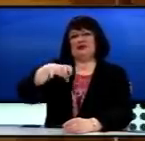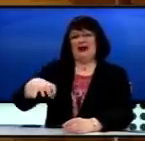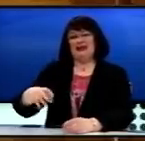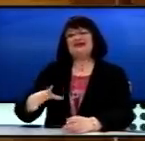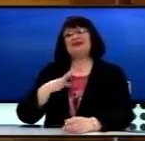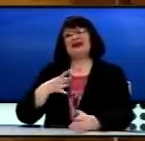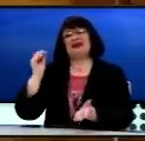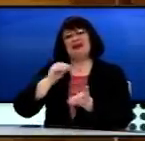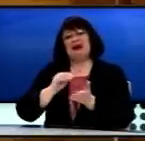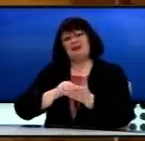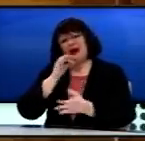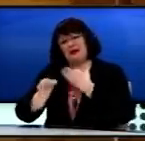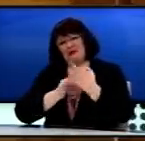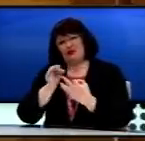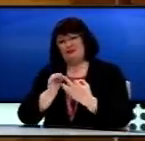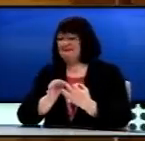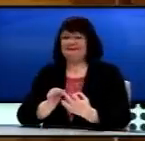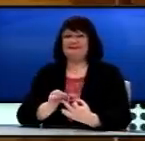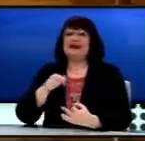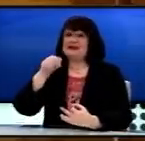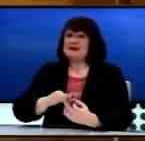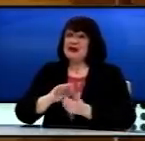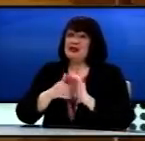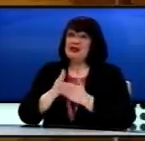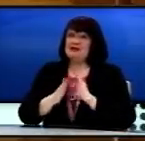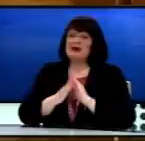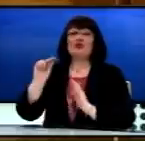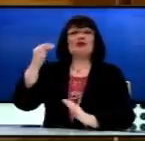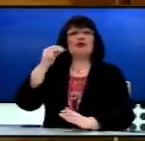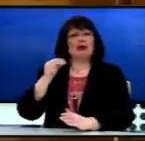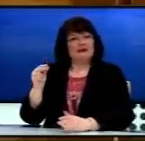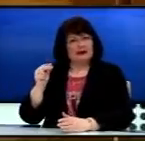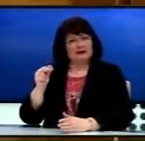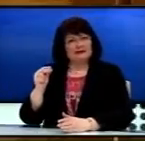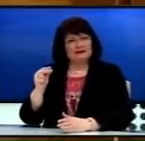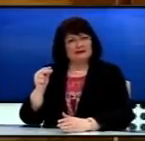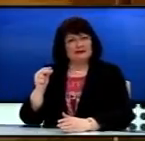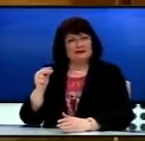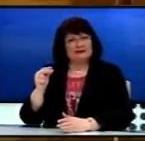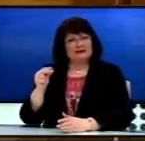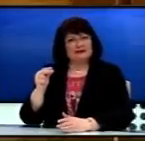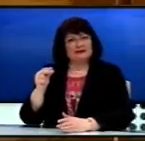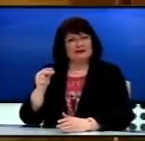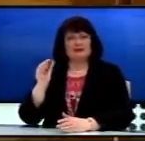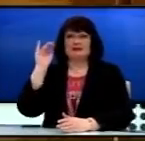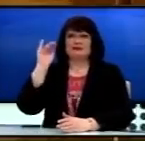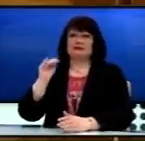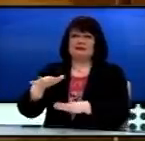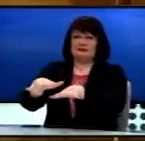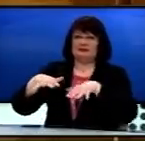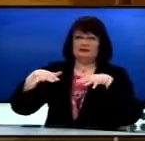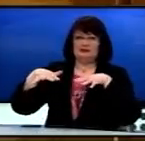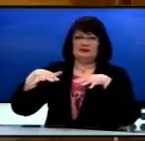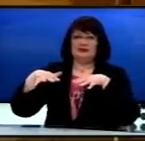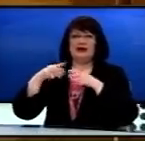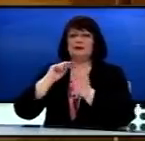με ενδιαφέρον ότι στην σημερινή συζήτηση από τους βουλευτές που καλέσατε να είναι στην αίθουσα,